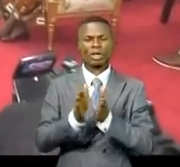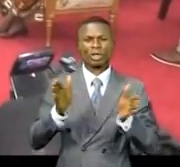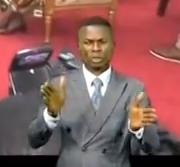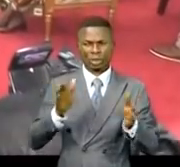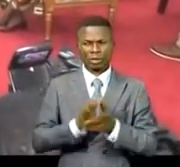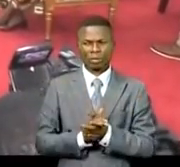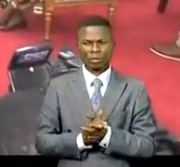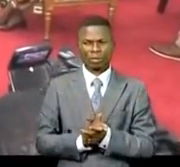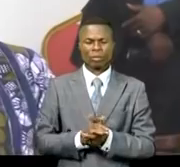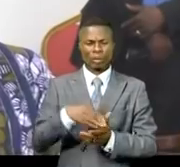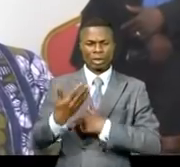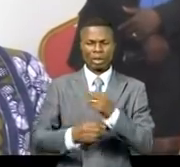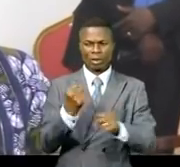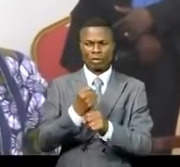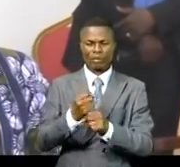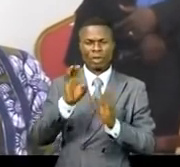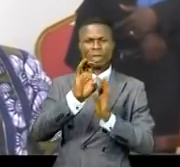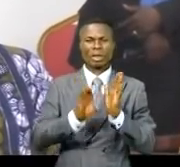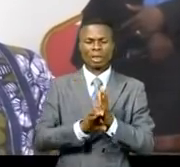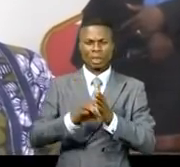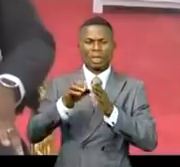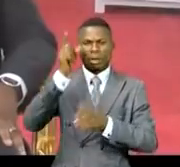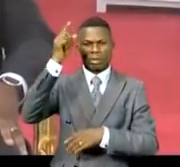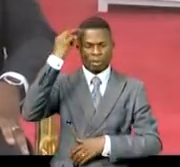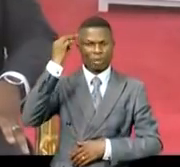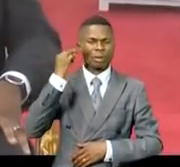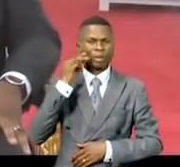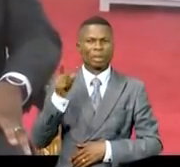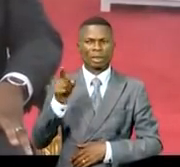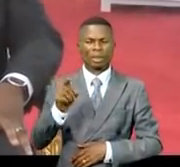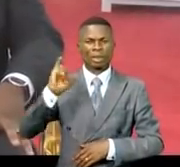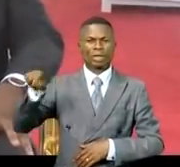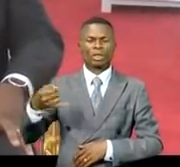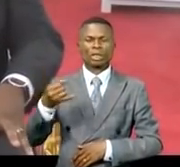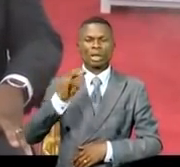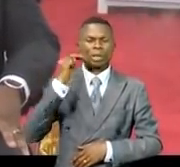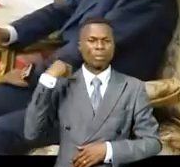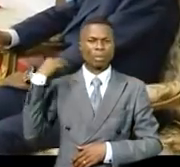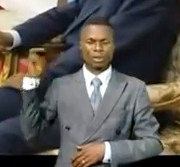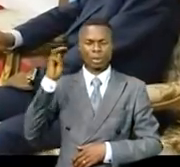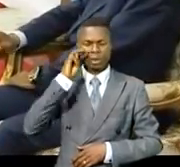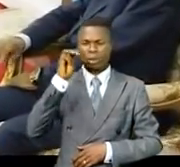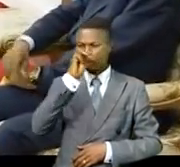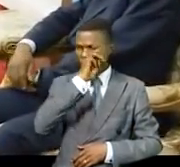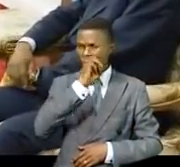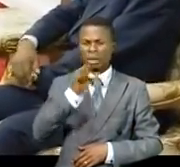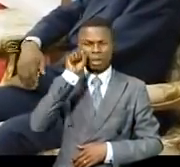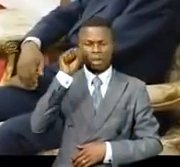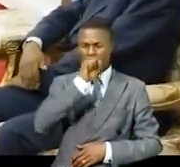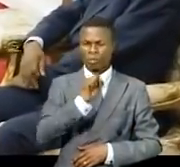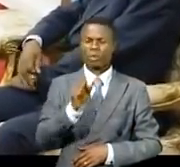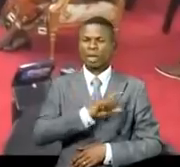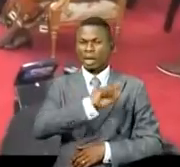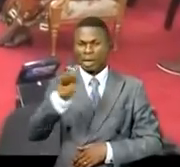Pour accomplir cet exercice constitutionnel, le chef de l'exécutif national, Jean-Michel Samalukonde Kyenge, s'est fait accompagner de quelques membres